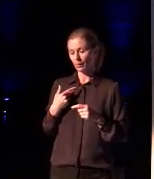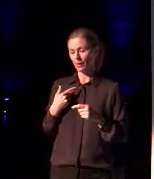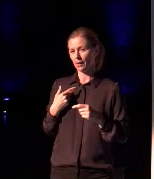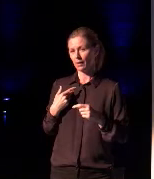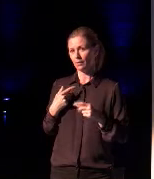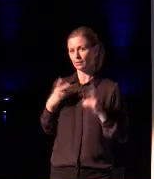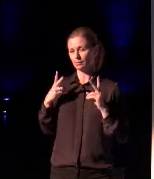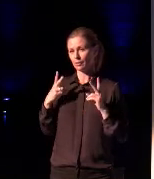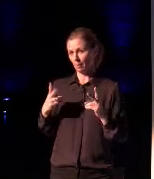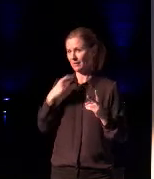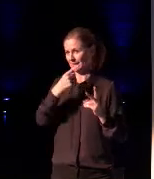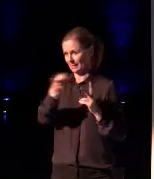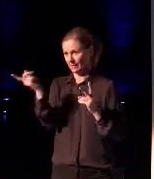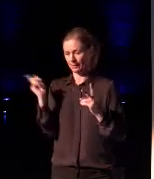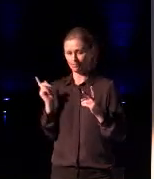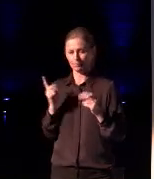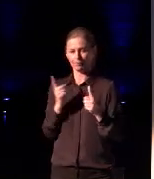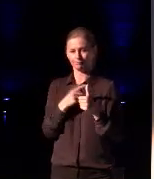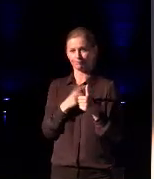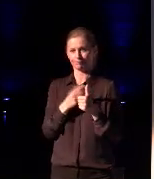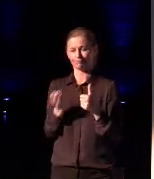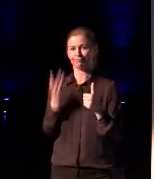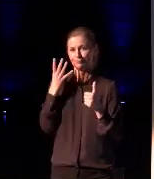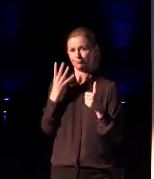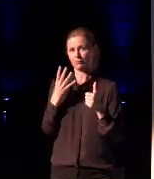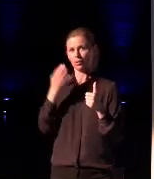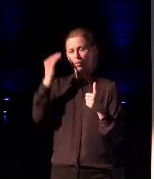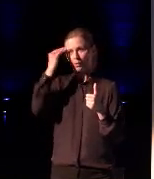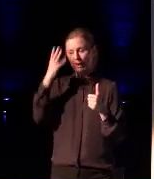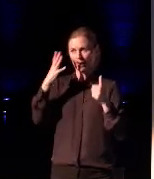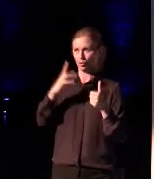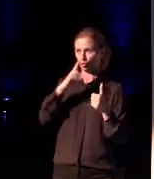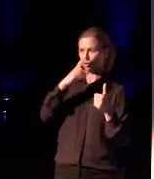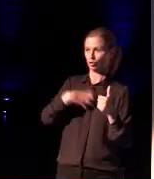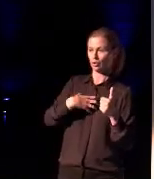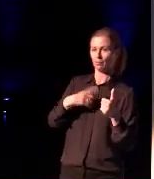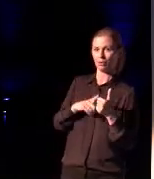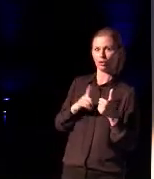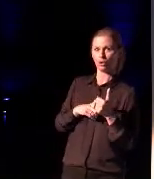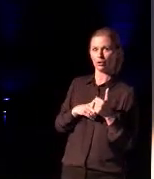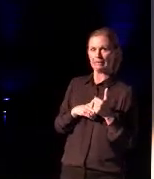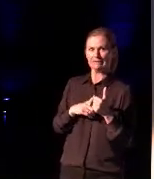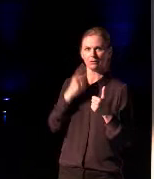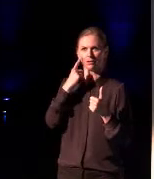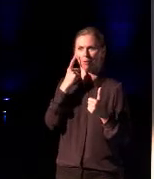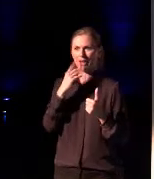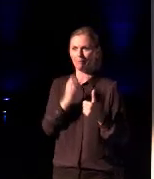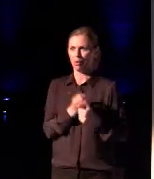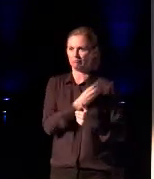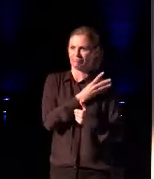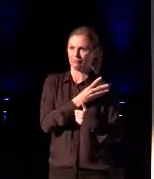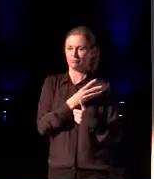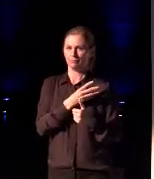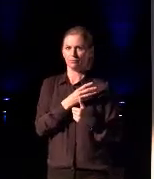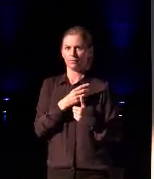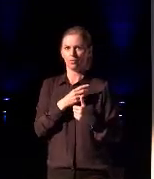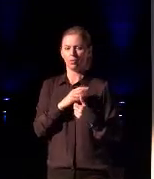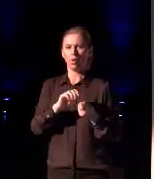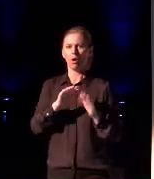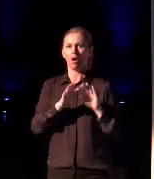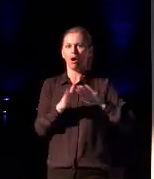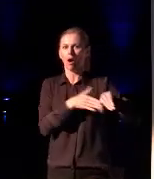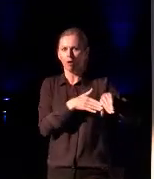Det første er dette her med å lære seg noe nytt. Det innebærer at du må gi slipp på noe annet. Dette må